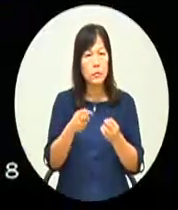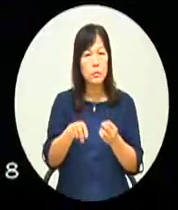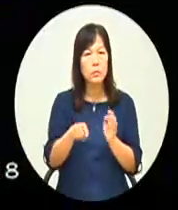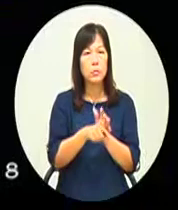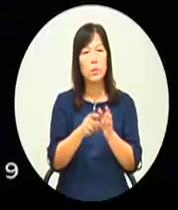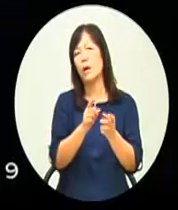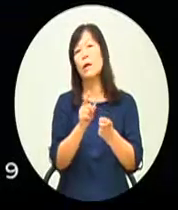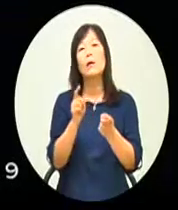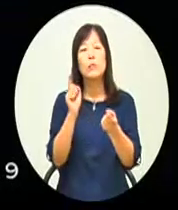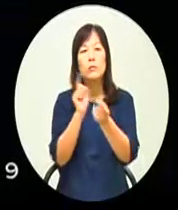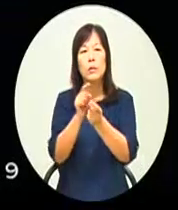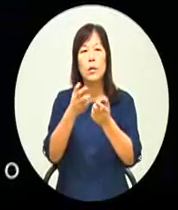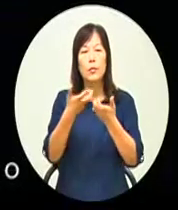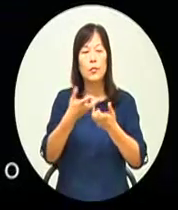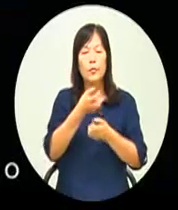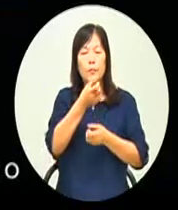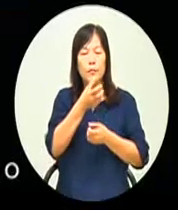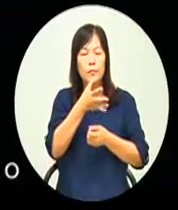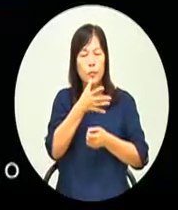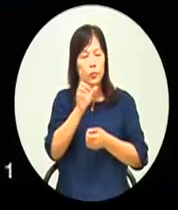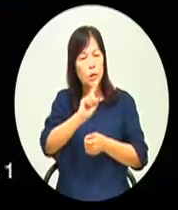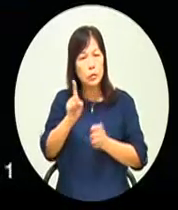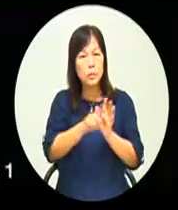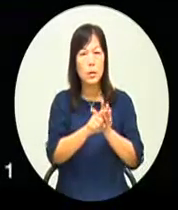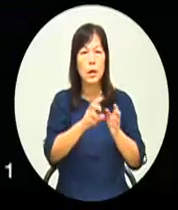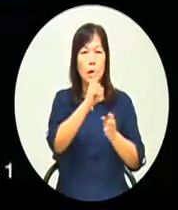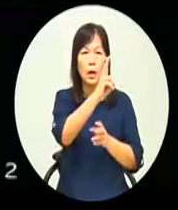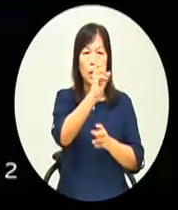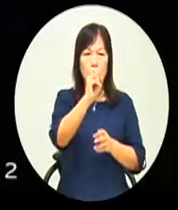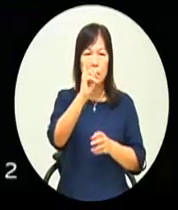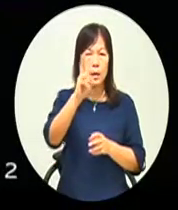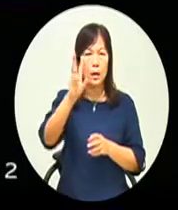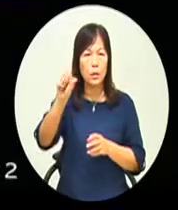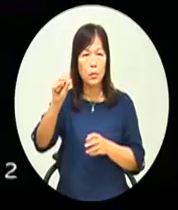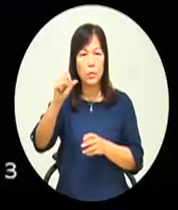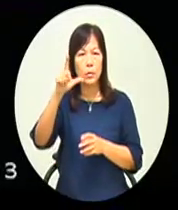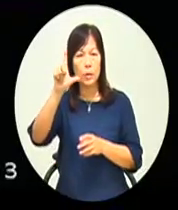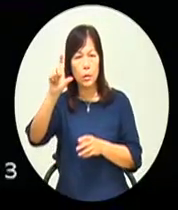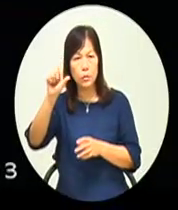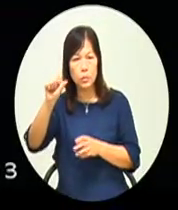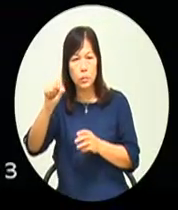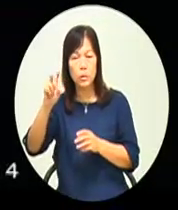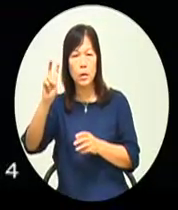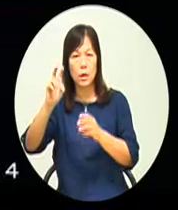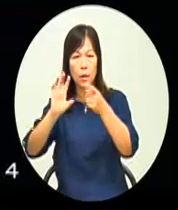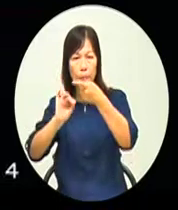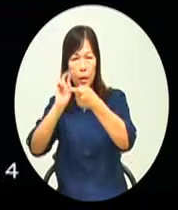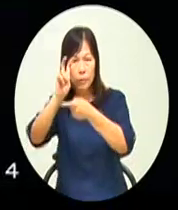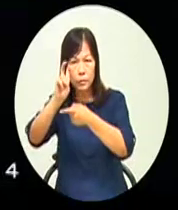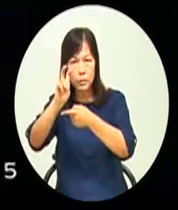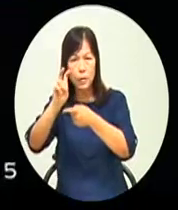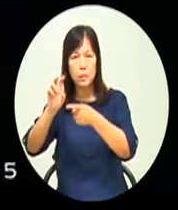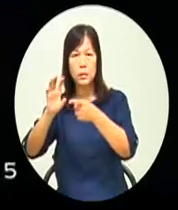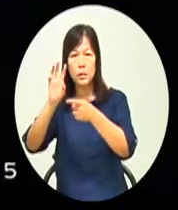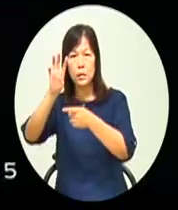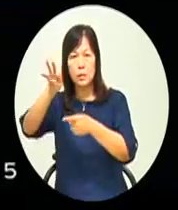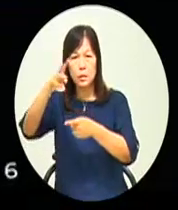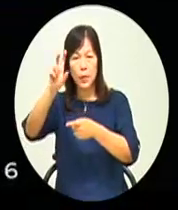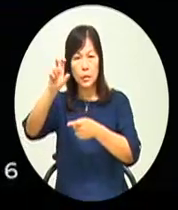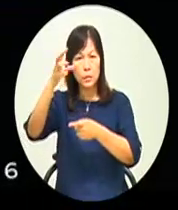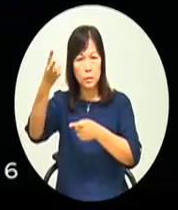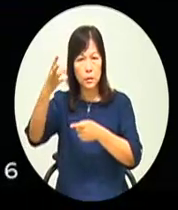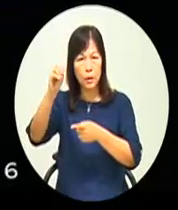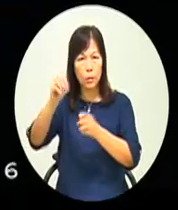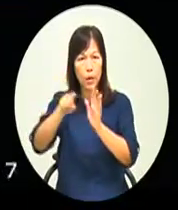要跟各位分享的是说，2025 65 20% 473万人，这是什么？这是